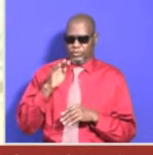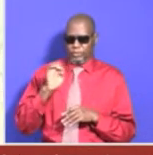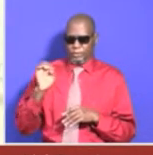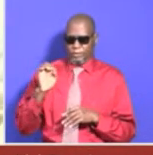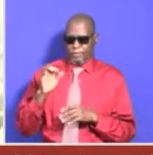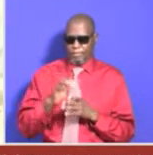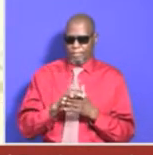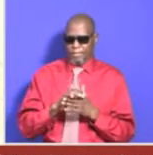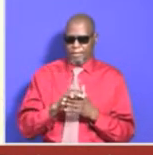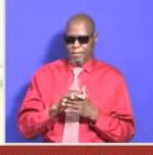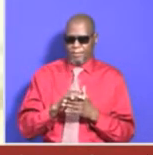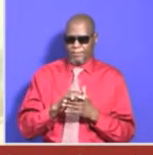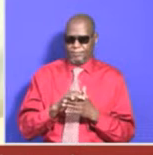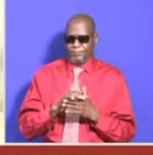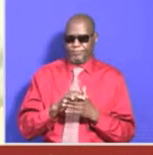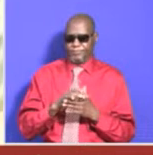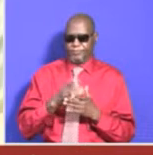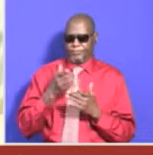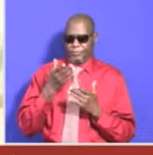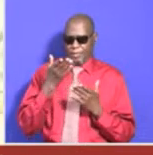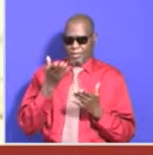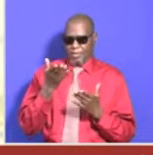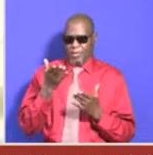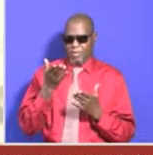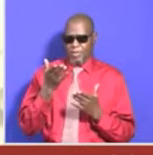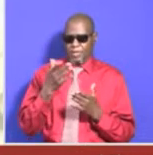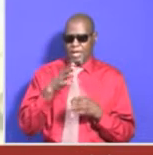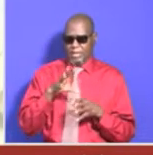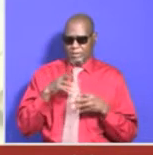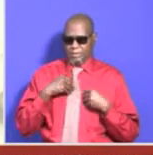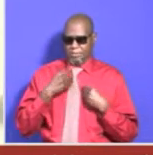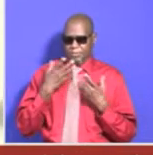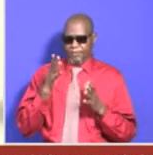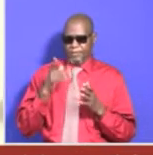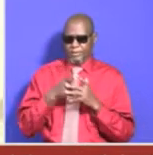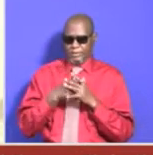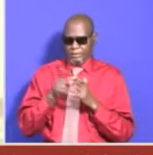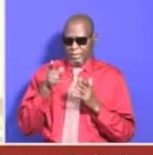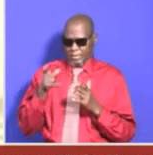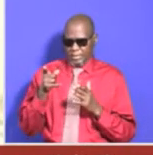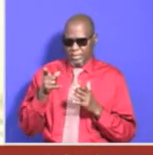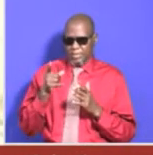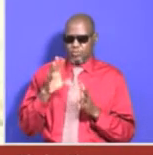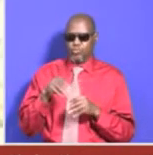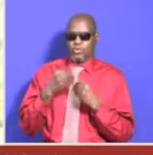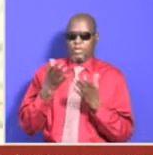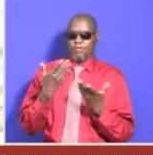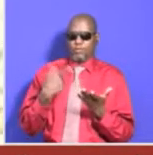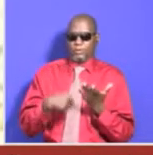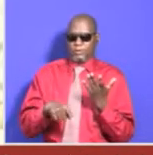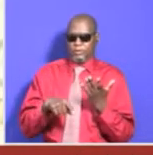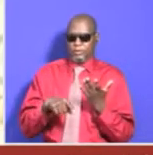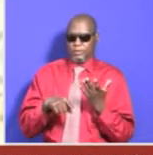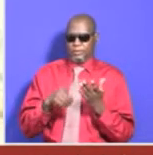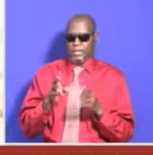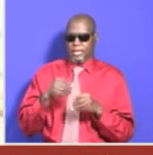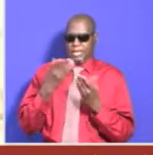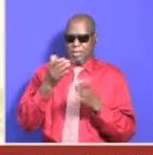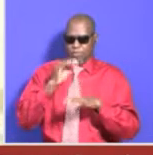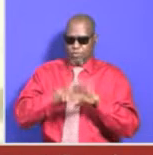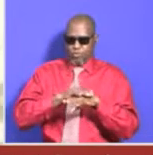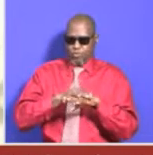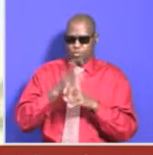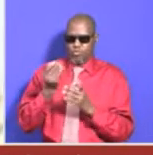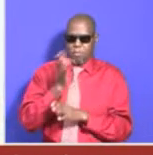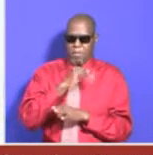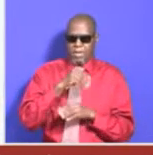nilisema nimtafute? Nikamtafuta akakubali. Sasa hata akianza huyu pia mumpatie nini? Akiwatendea wema,